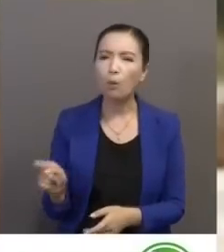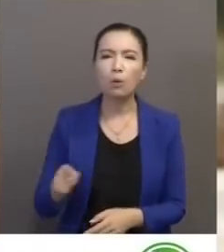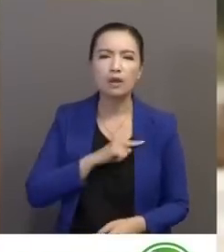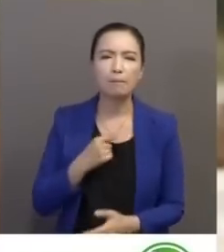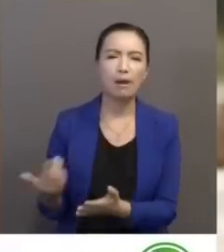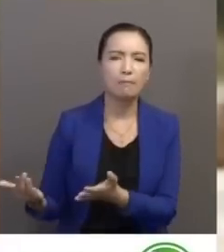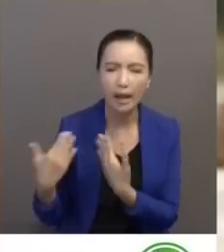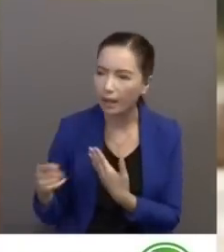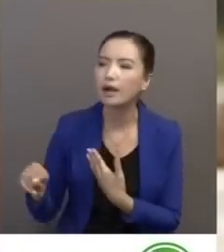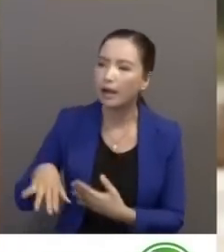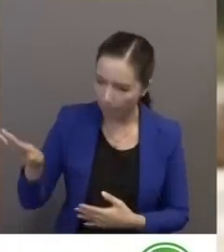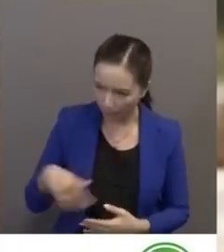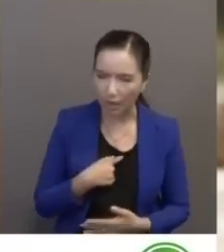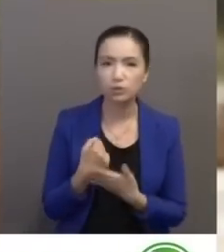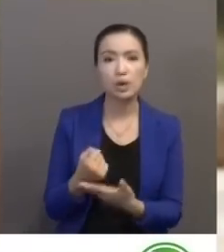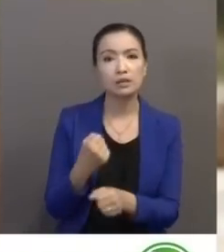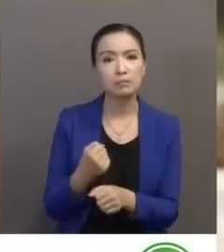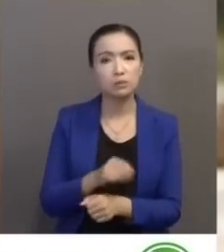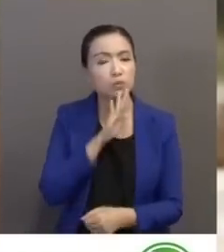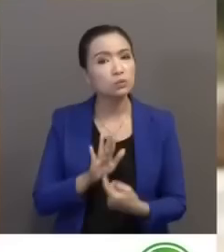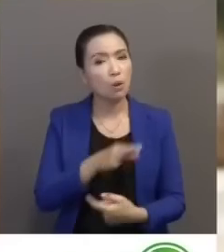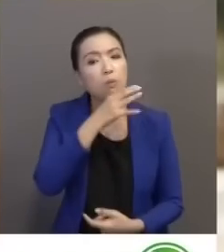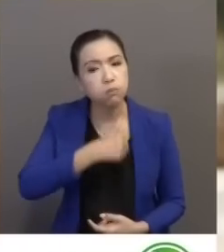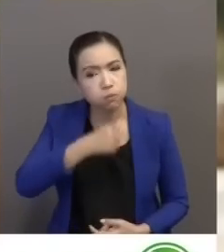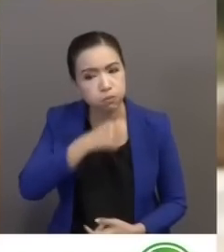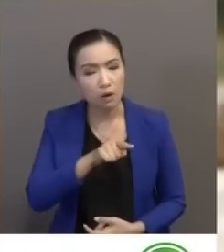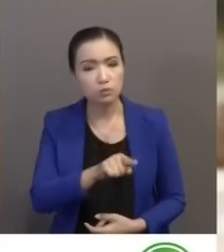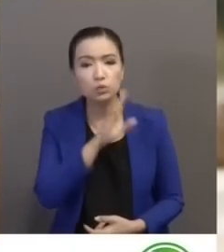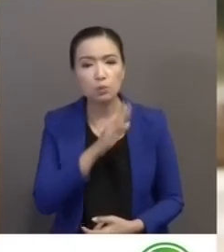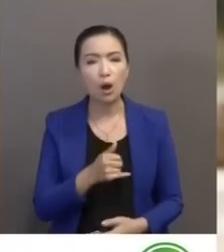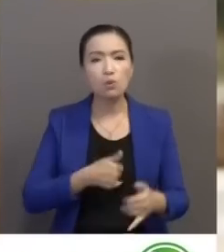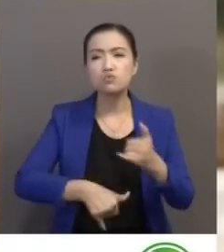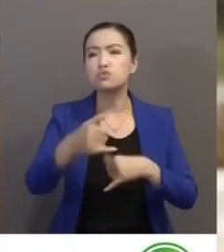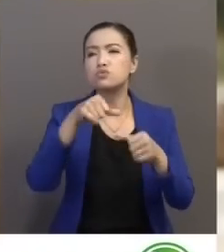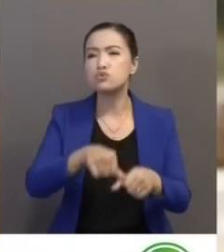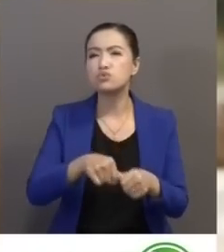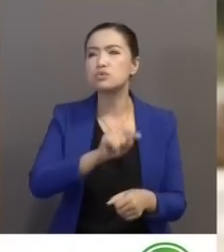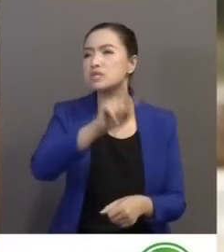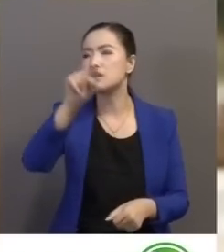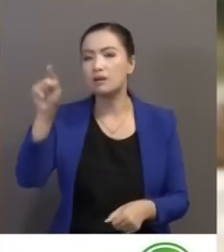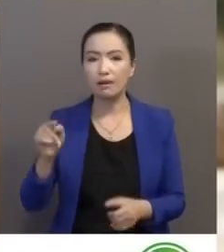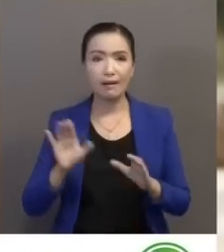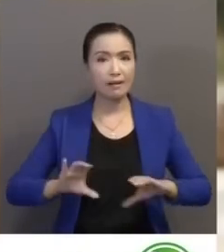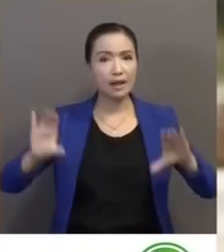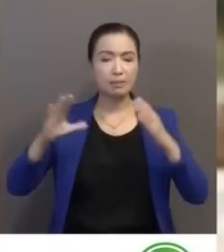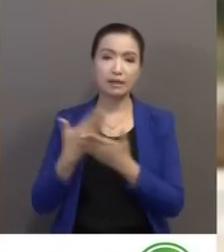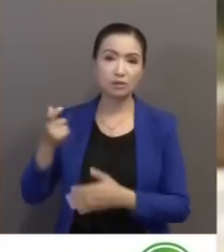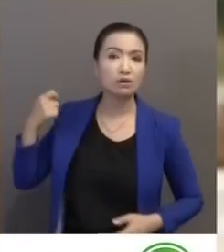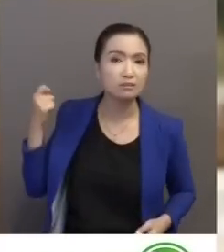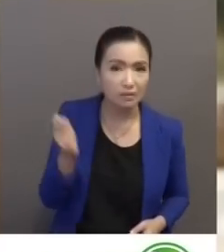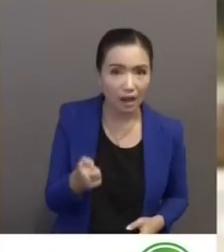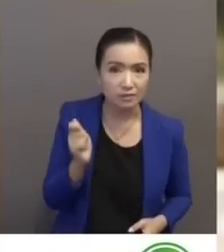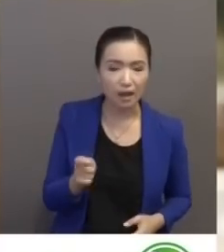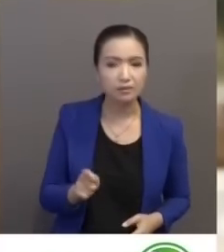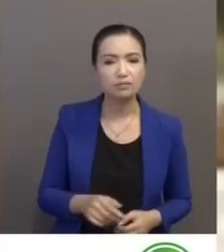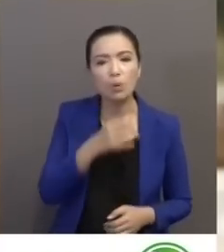อย่างสมมติว่าคนชราเนี่ยถ้าไปอยู่ที่อื่นเนี่ย ไม่มีรัฐบาลก็ต้องจ่าย